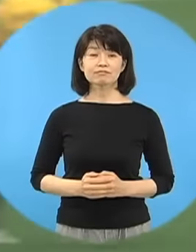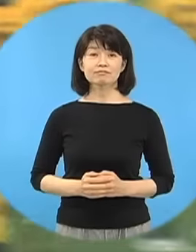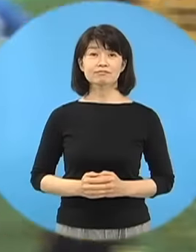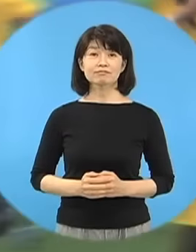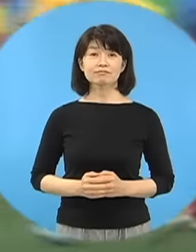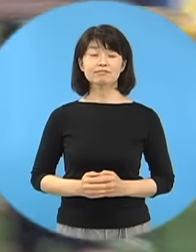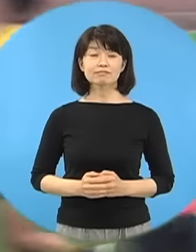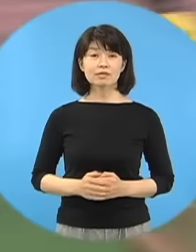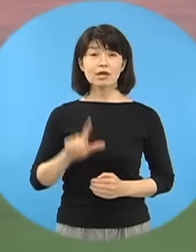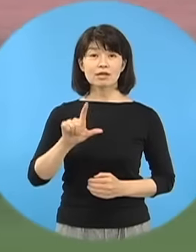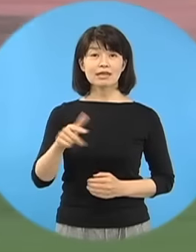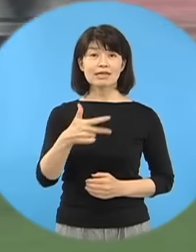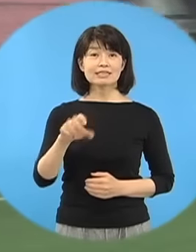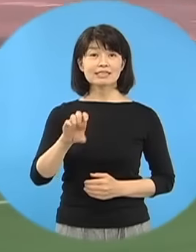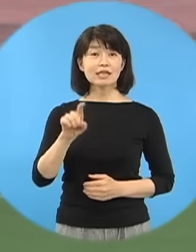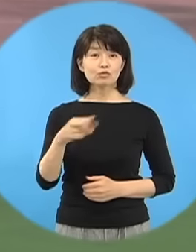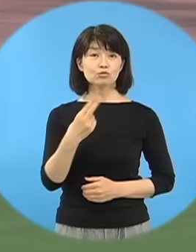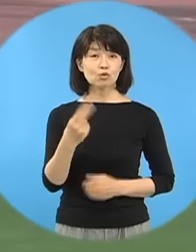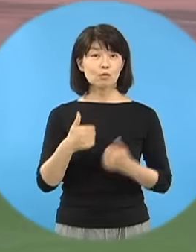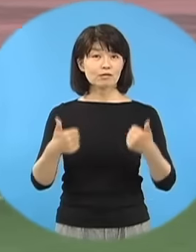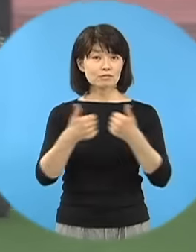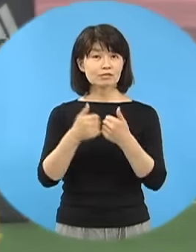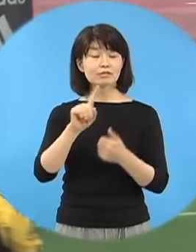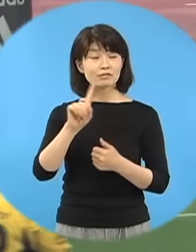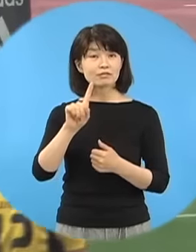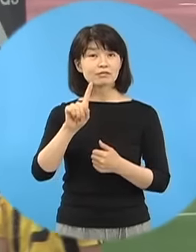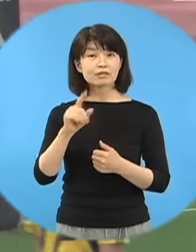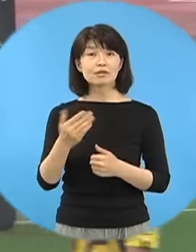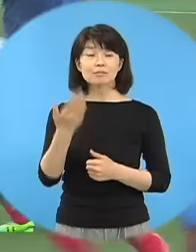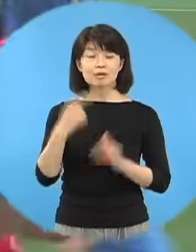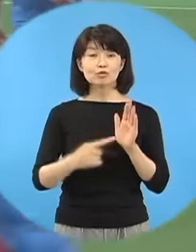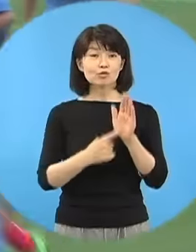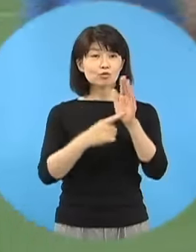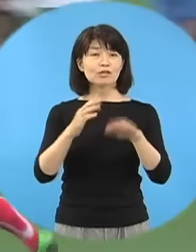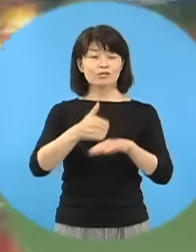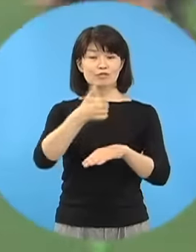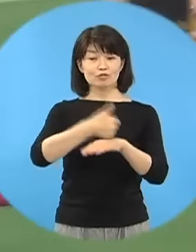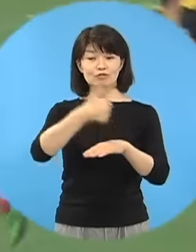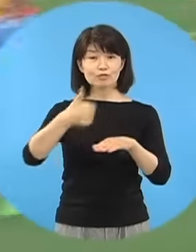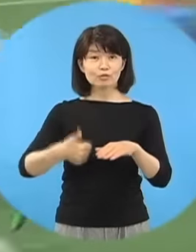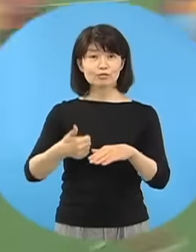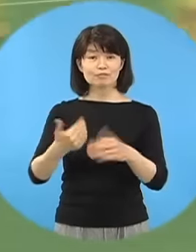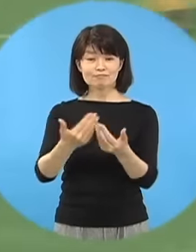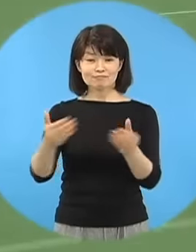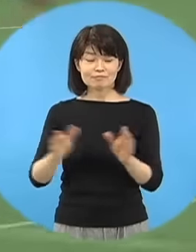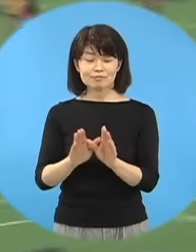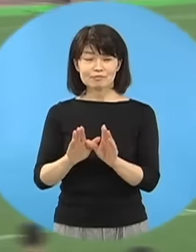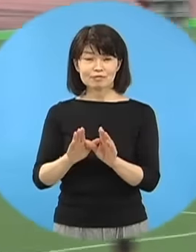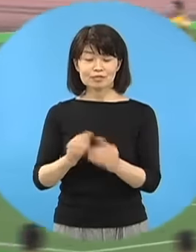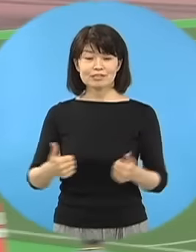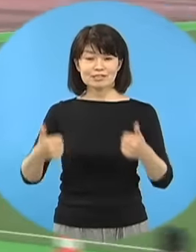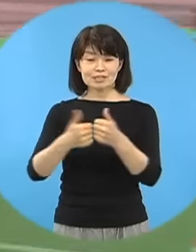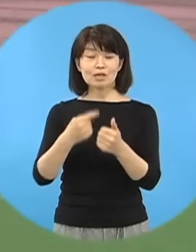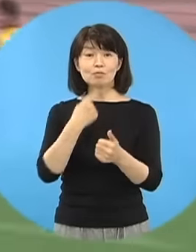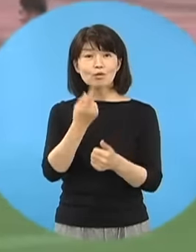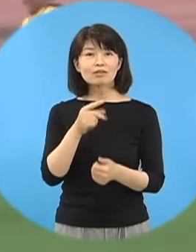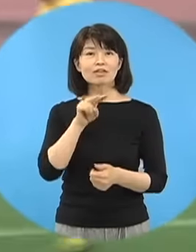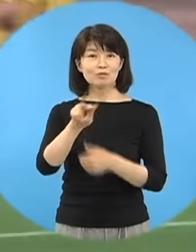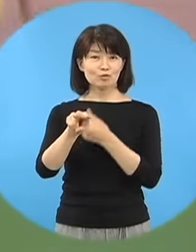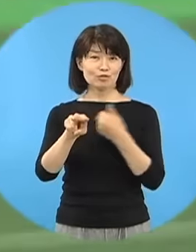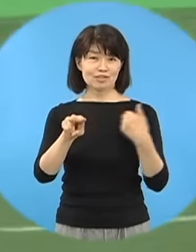ますレジェンドマッチはラグビーファンにはたまらない大年の名選手のプレイをび見ることが